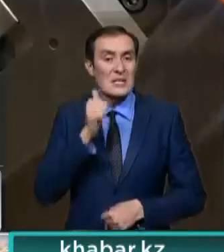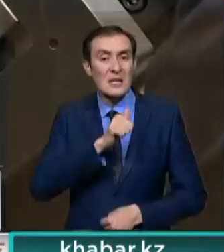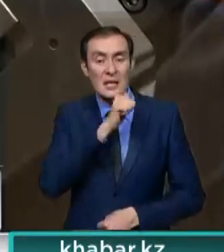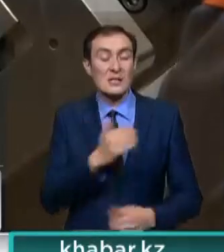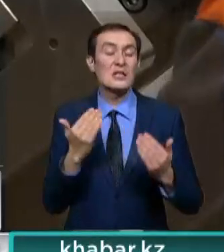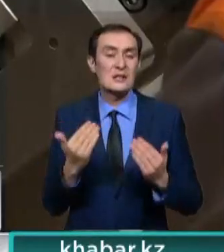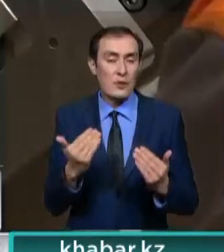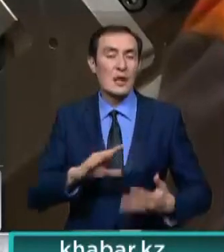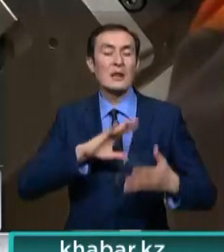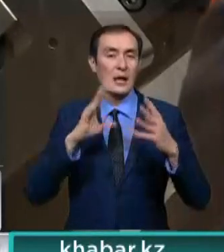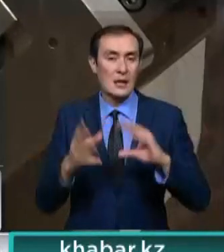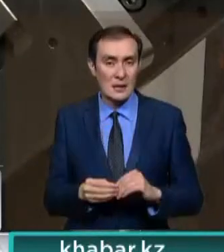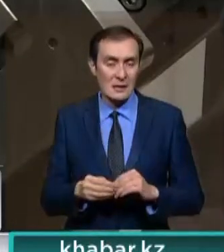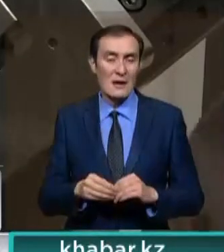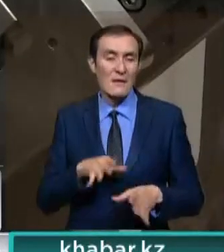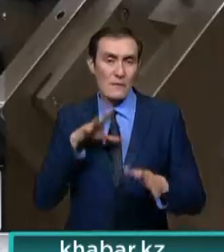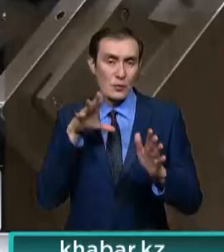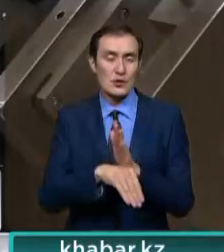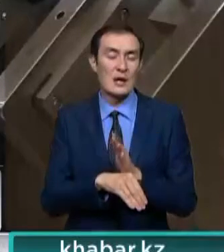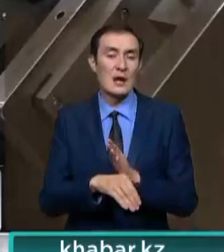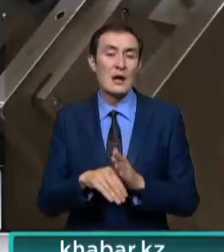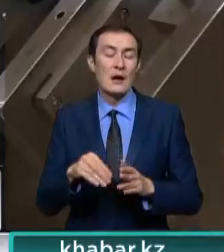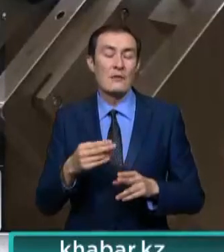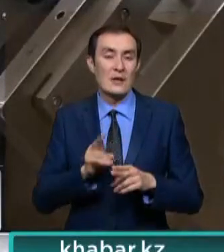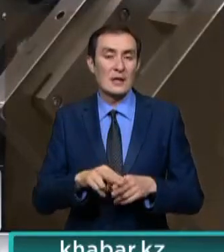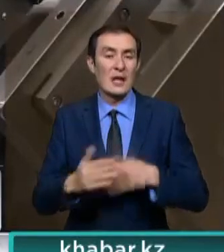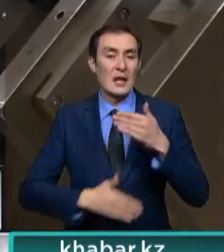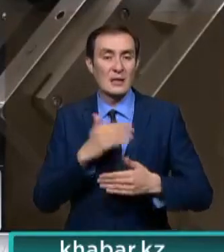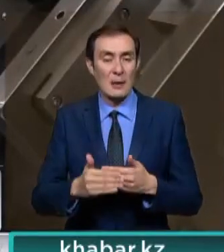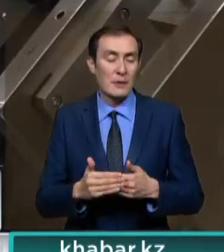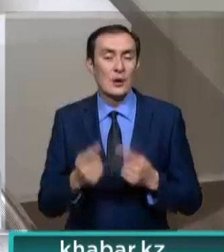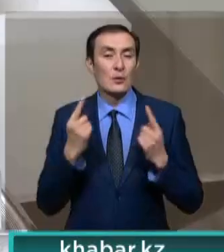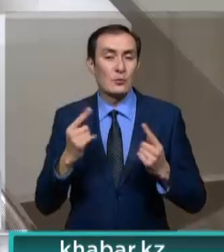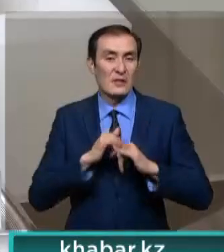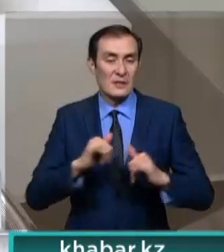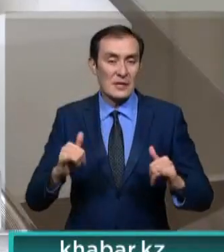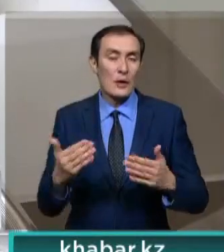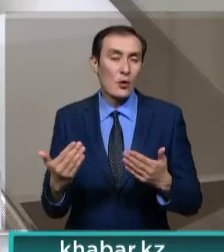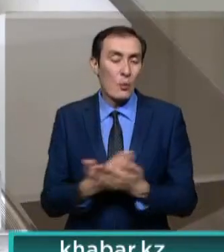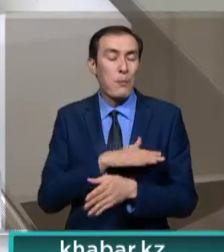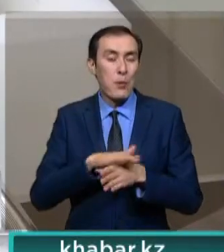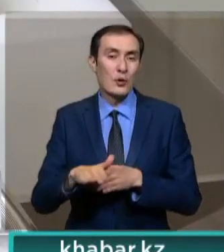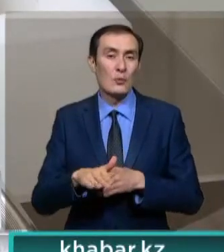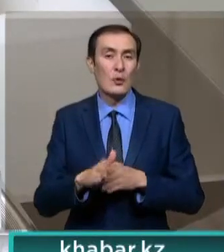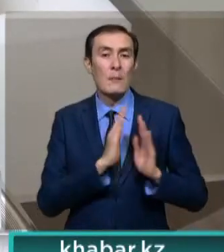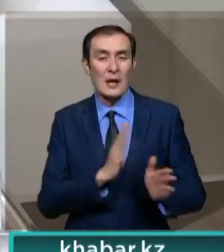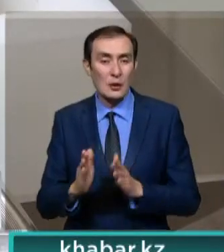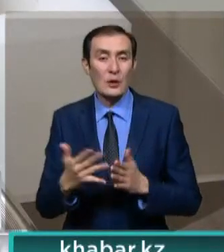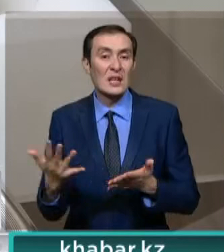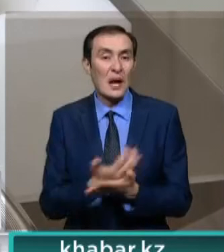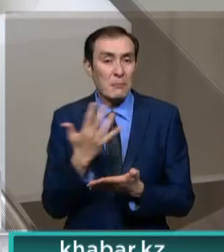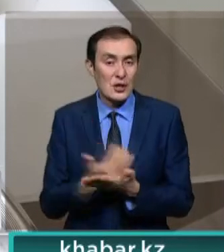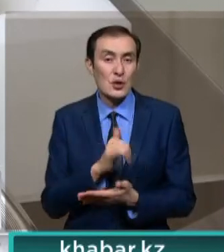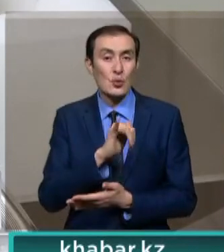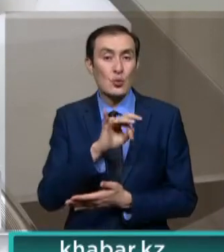Сегодня они, наконец, вписали свои имена в историю. Этот этап фактически знаменует собой переход к полному циклу от добычи